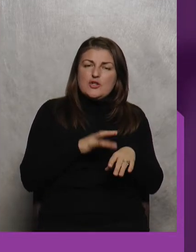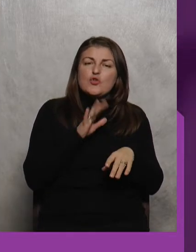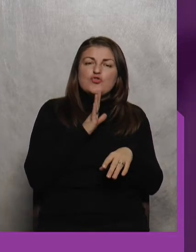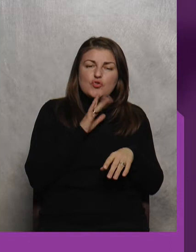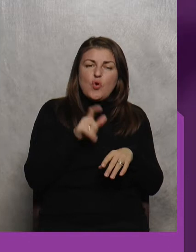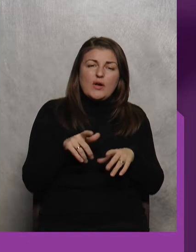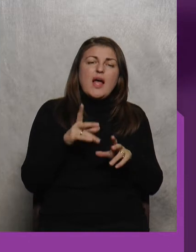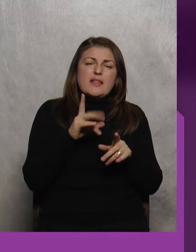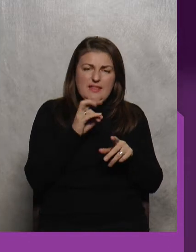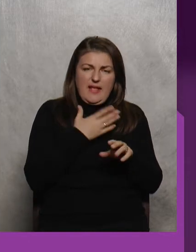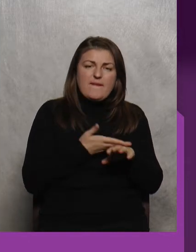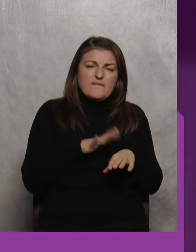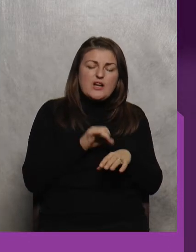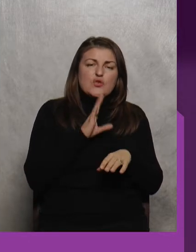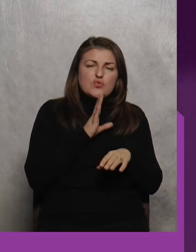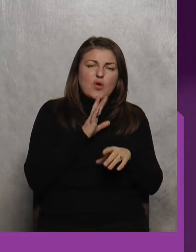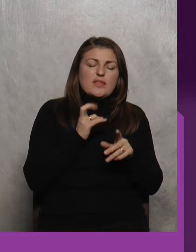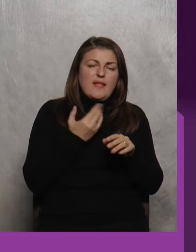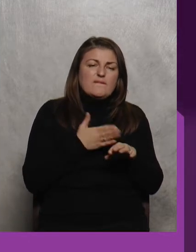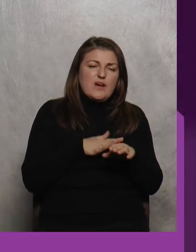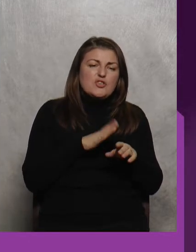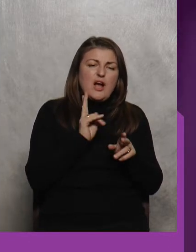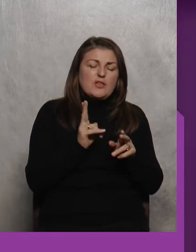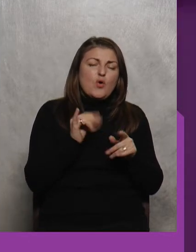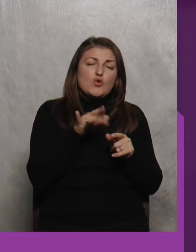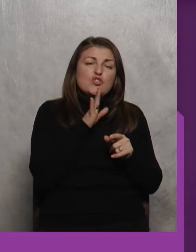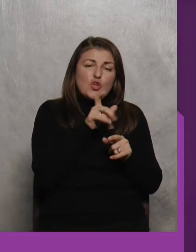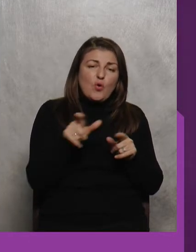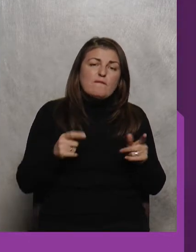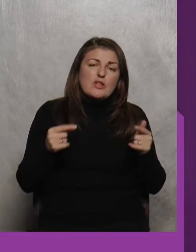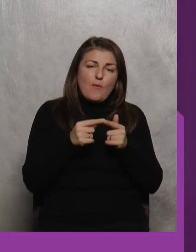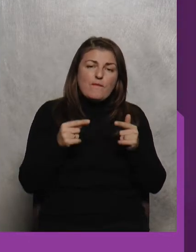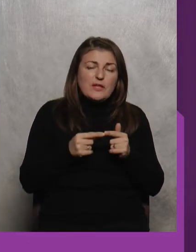жінок? Найважче для найважча категорія у жінок. Відповідно,